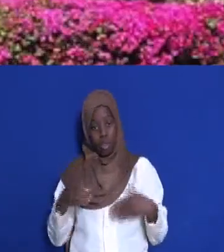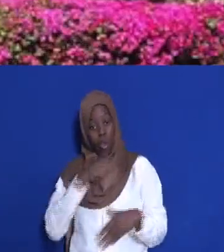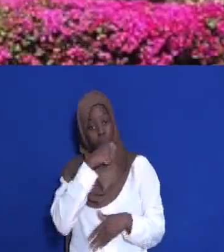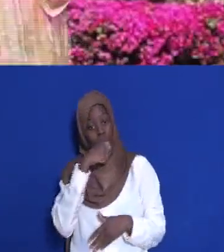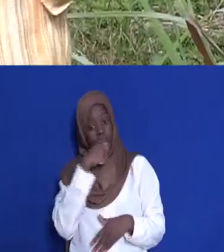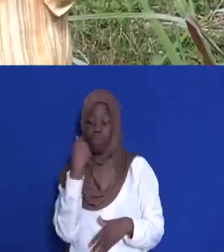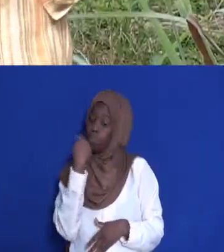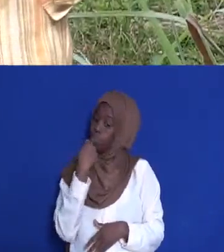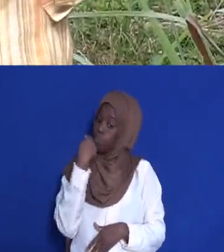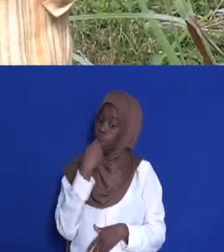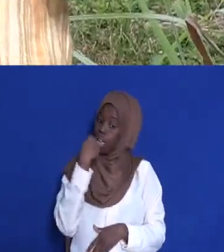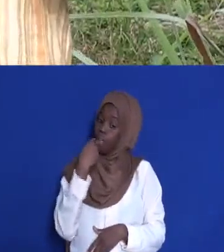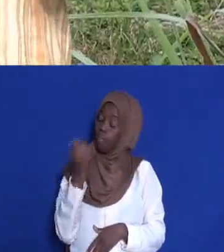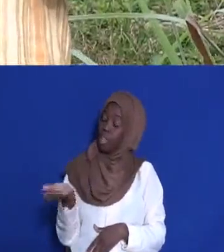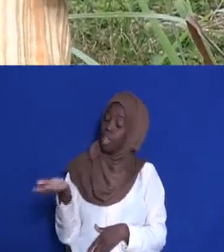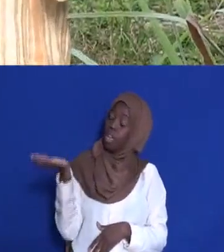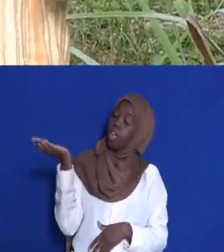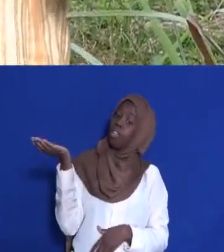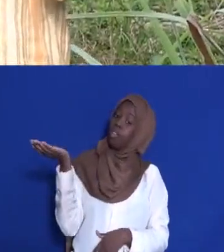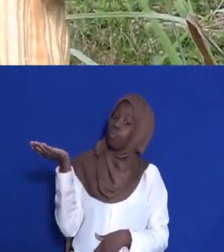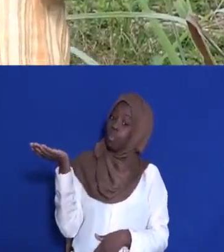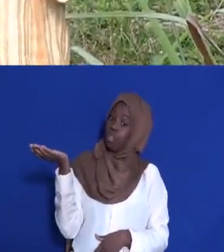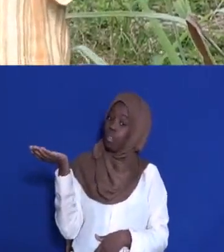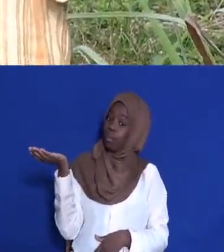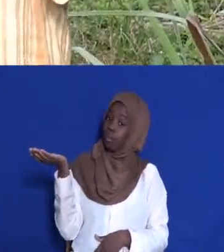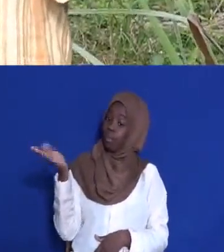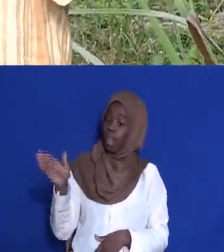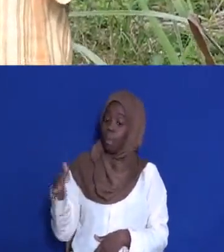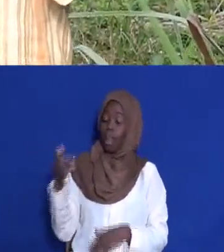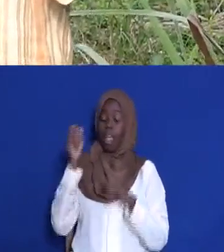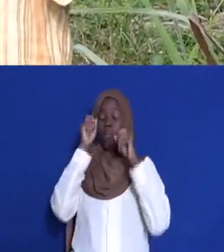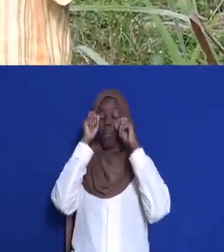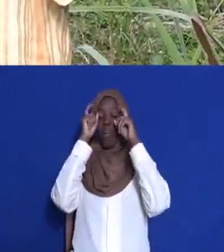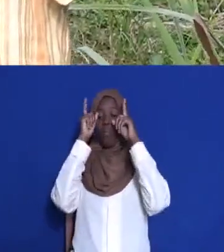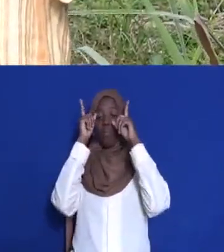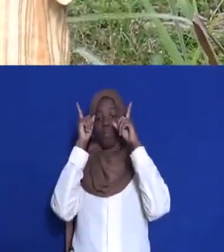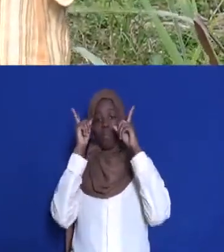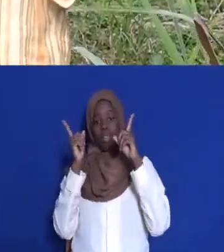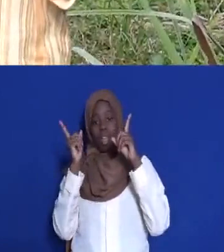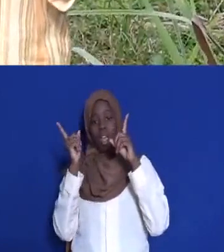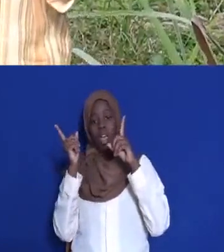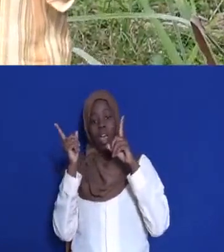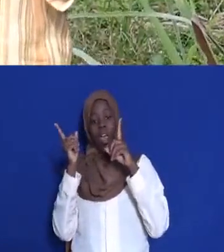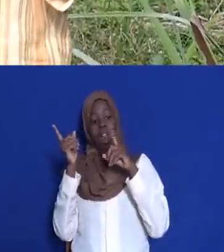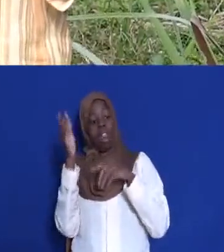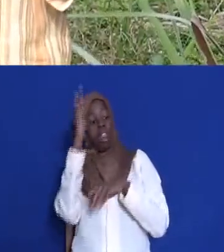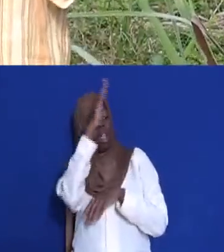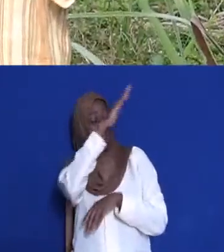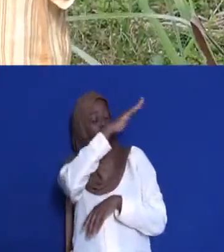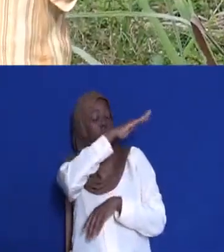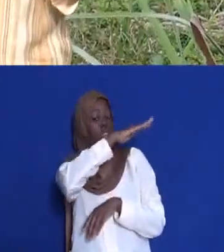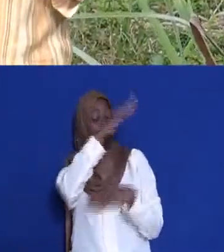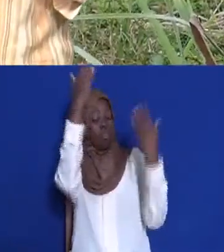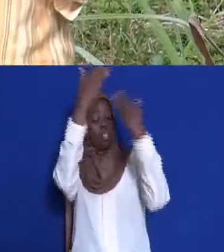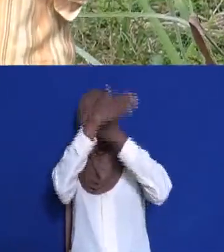Vizuri sana. Tunatakiwa kupiga mswaki asubuhi baada ya kuamka